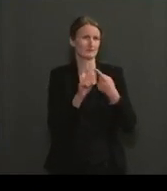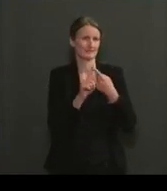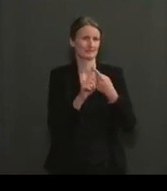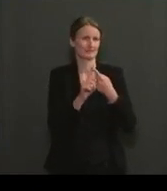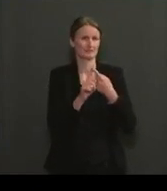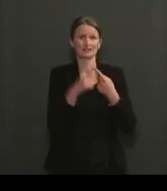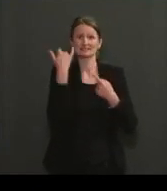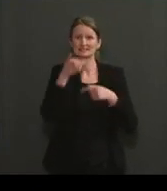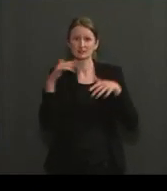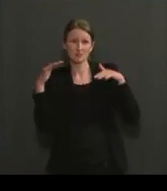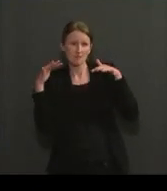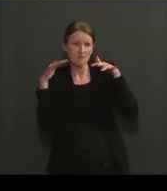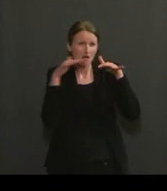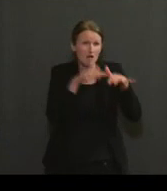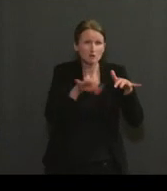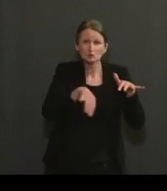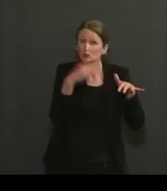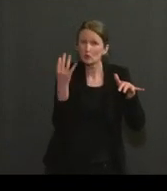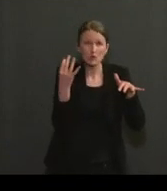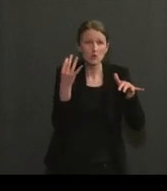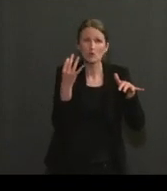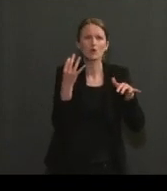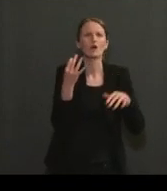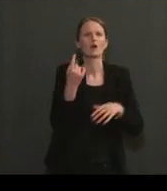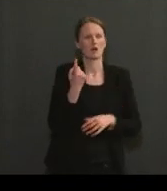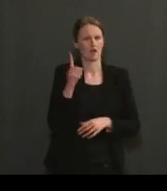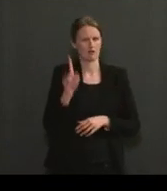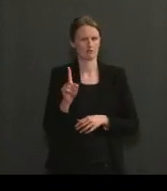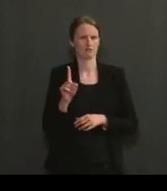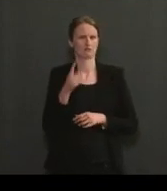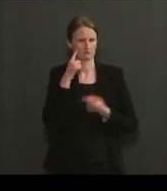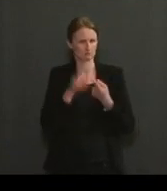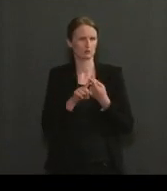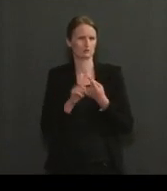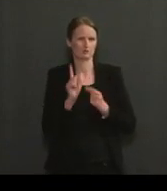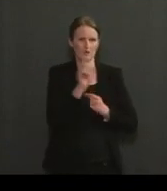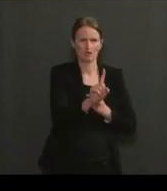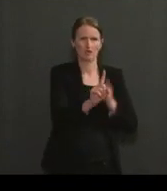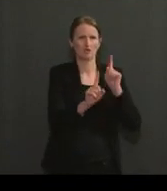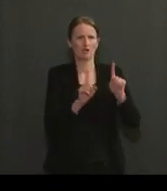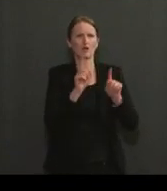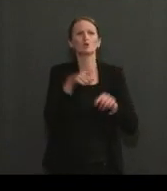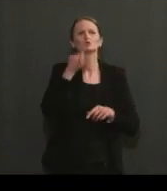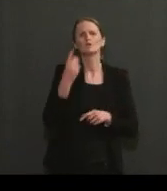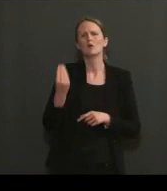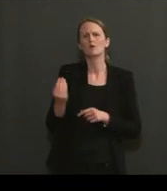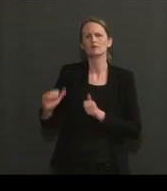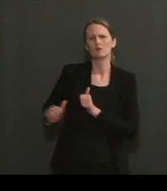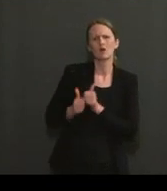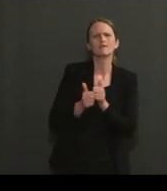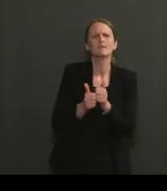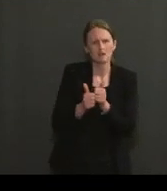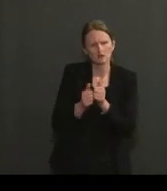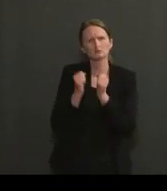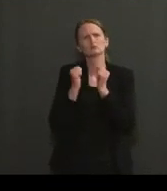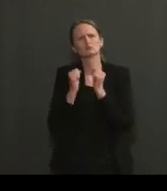achats seuls. Il existe une exception, bien sûr, si nous avons la garde de jeunes enfants, et les personnes qui ont besoin d'une